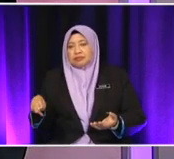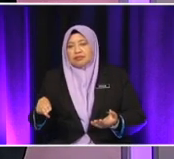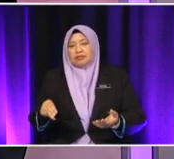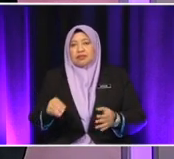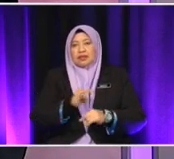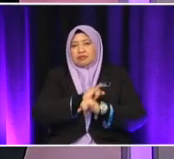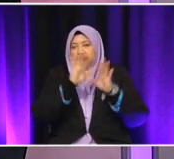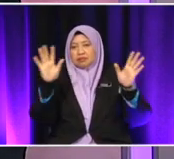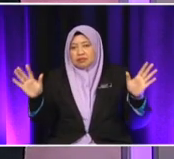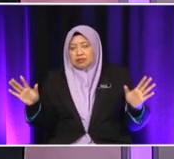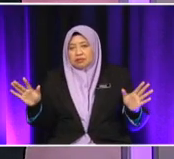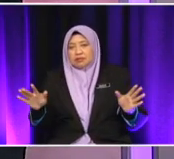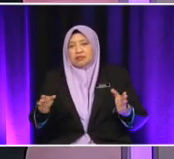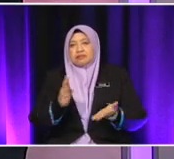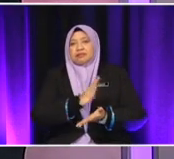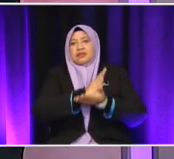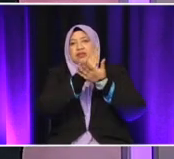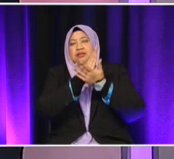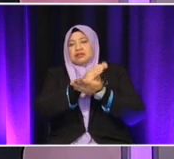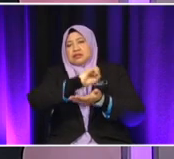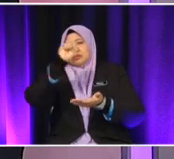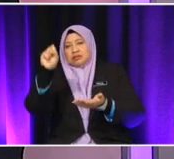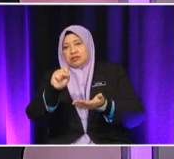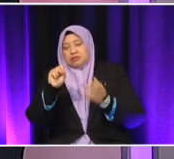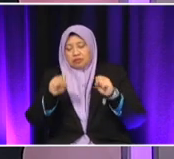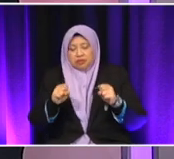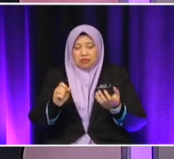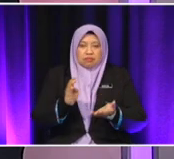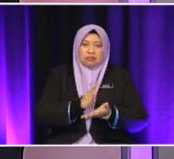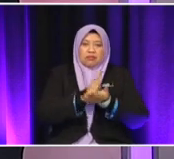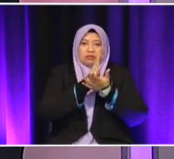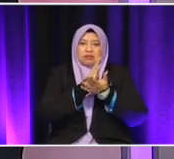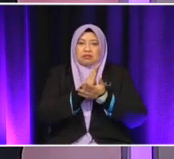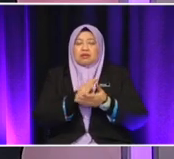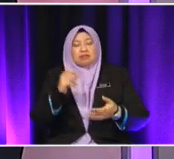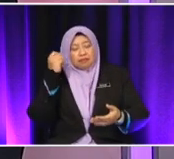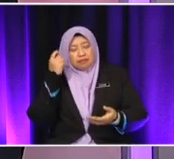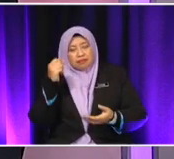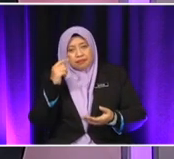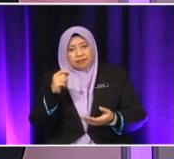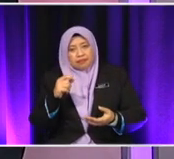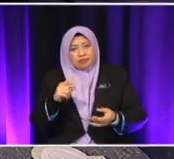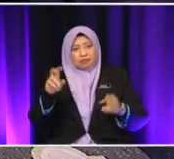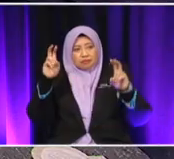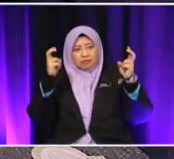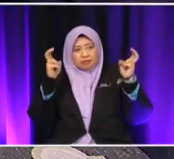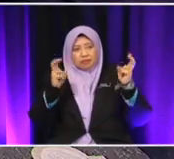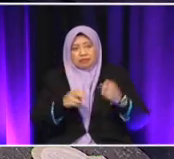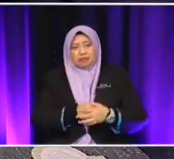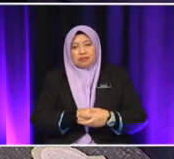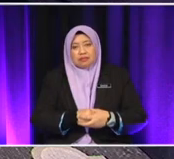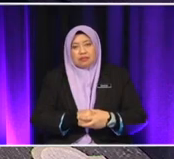jelas biasanya bantuan soal dan sebenarnya boleh membantu kita untuk memahami sesuatu saya setuju Oke